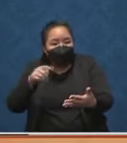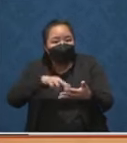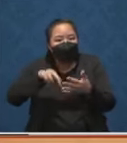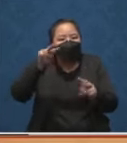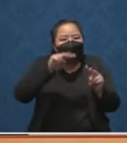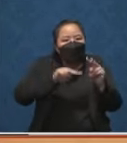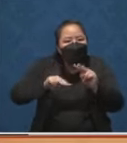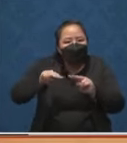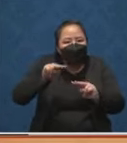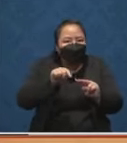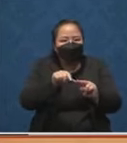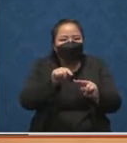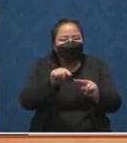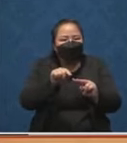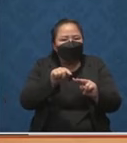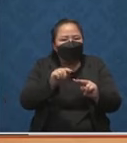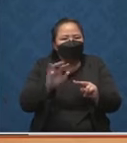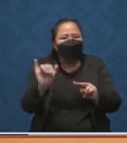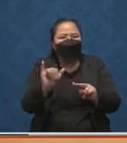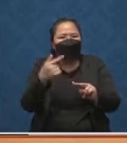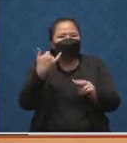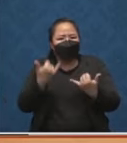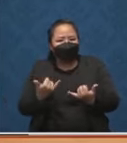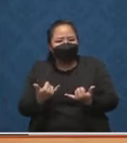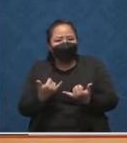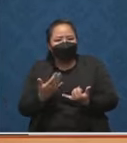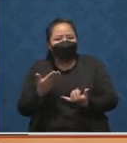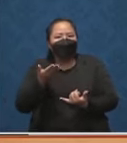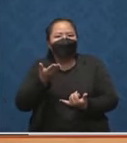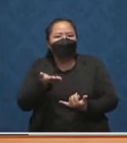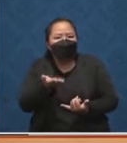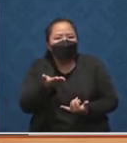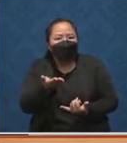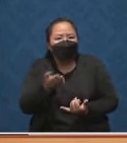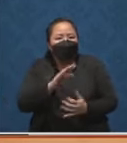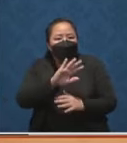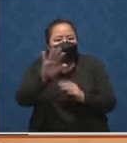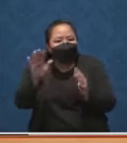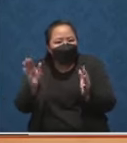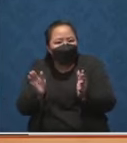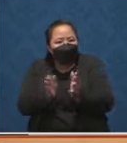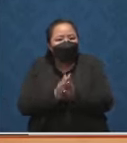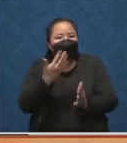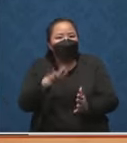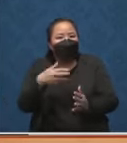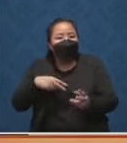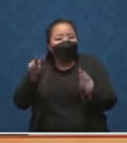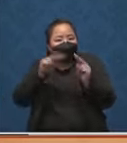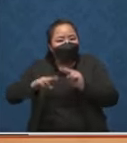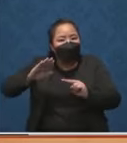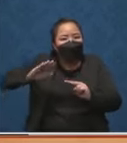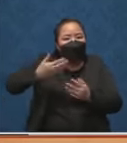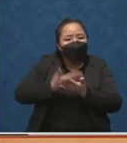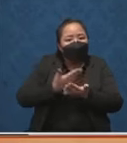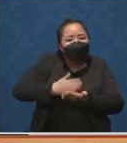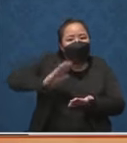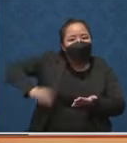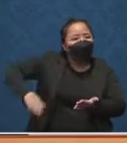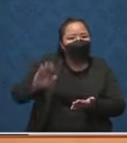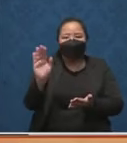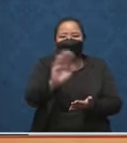นี่ยเรายังไม่มีเลยวันนี้เราหวังพึ่งว่าให้ควบรวมไปก่อนแล้วเดี๋ยวค่อยไปกำกับดูแลราคาทีหลังมันไ